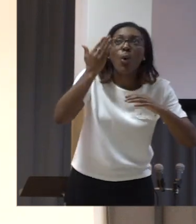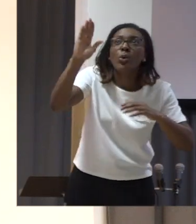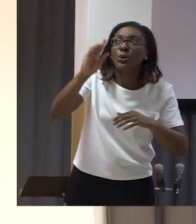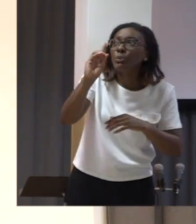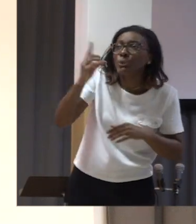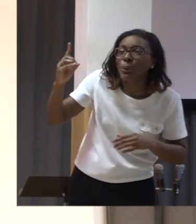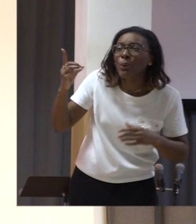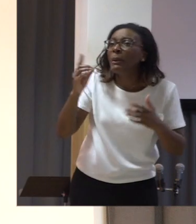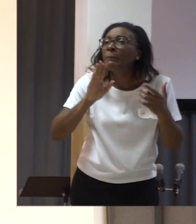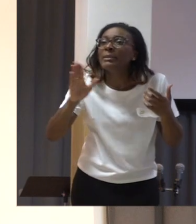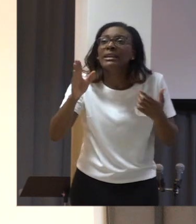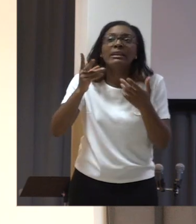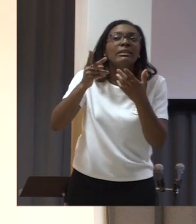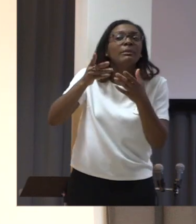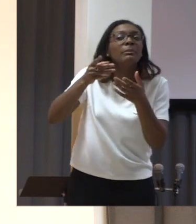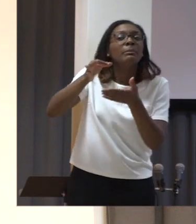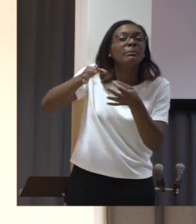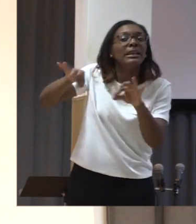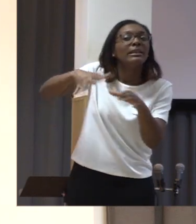divinités cananéennes.